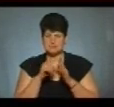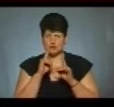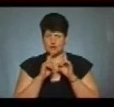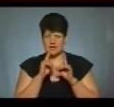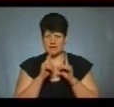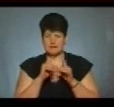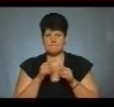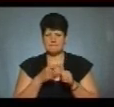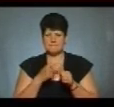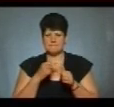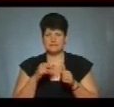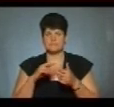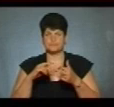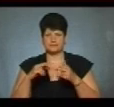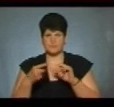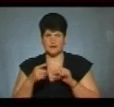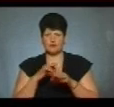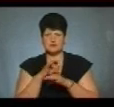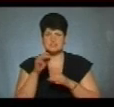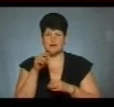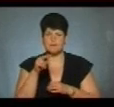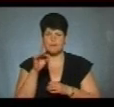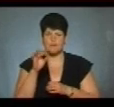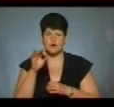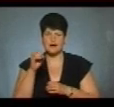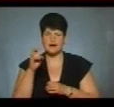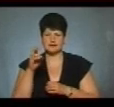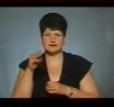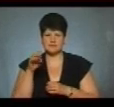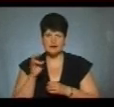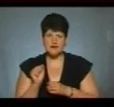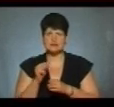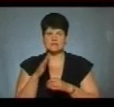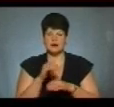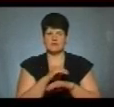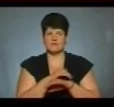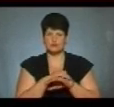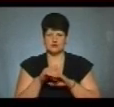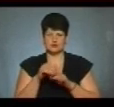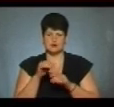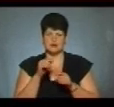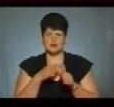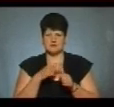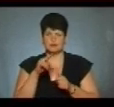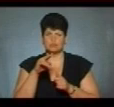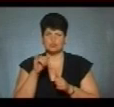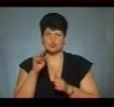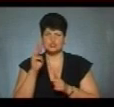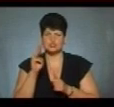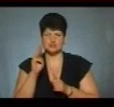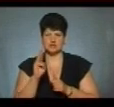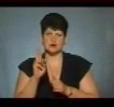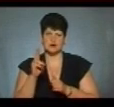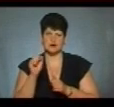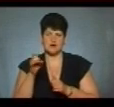скликання перейменували вулицю Проектно на вулицю імені заслуженого майстра спорту України Андрія Пушкаря. На сесії були присутні